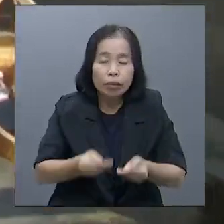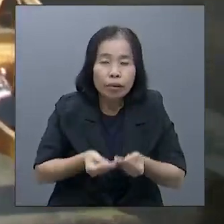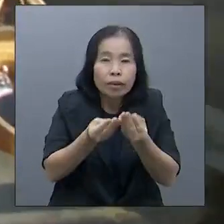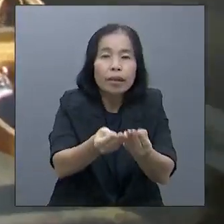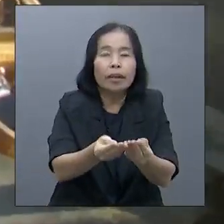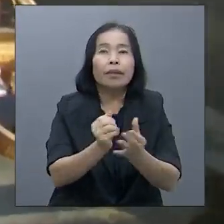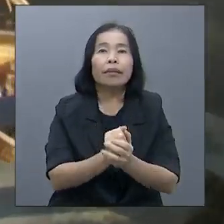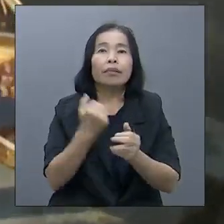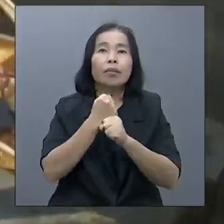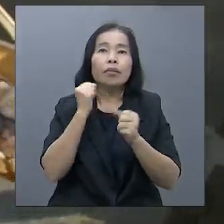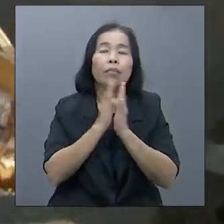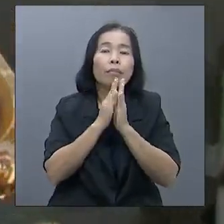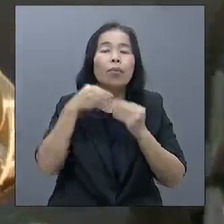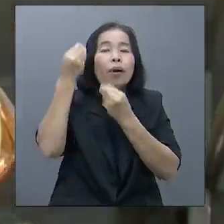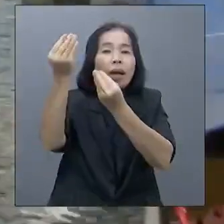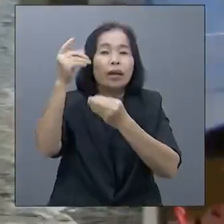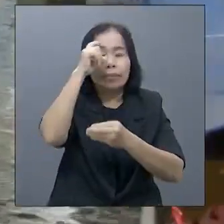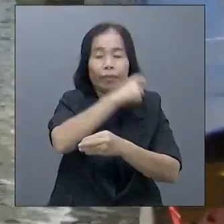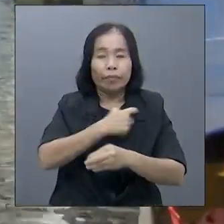ราชกุศลในหลวงรัชกาลที่ 9ค่ะ